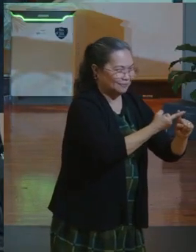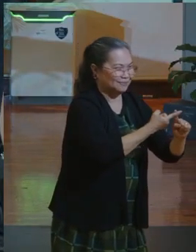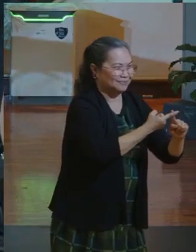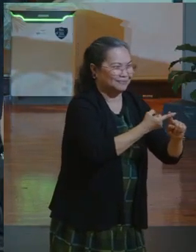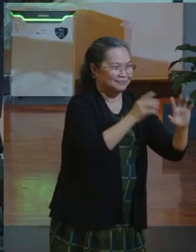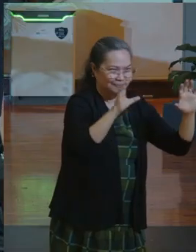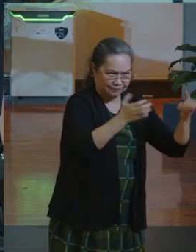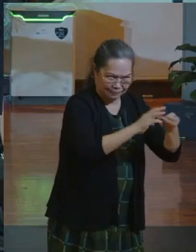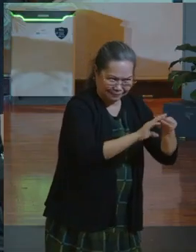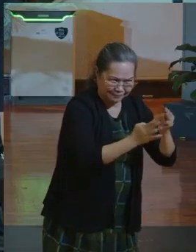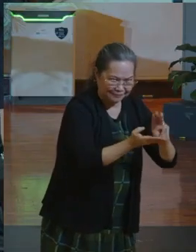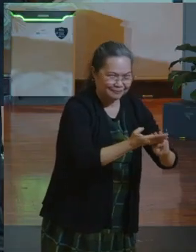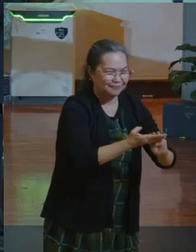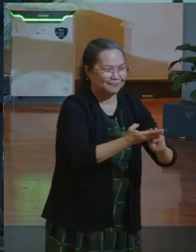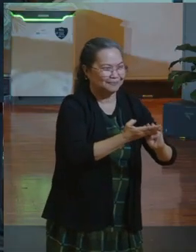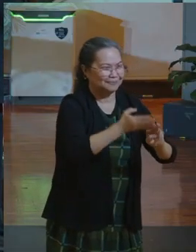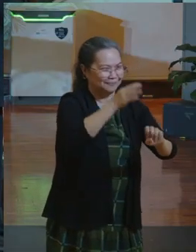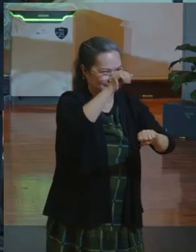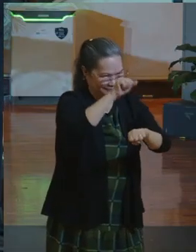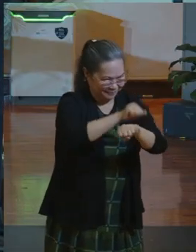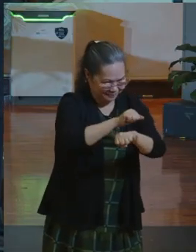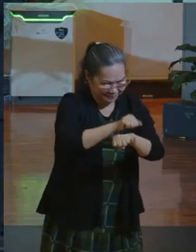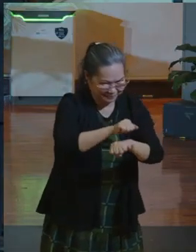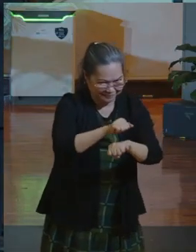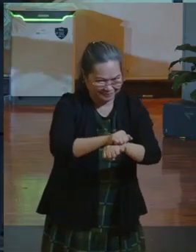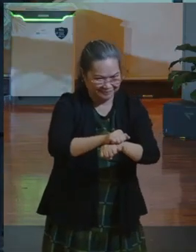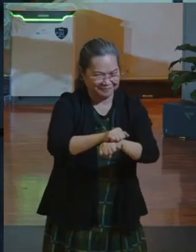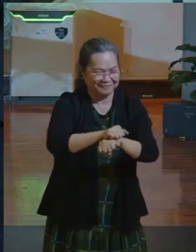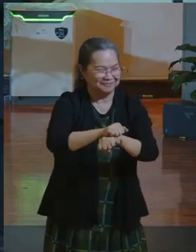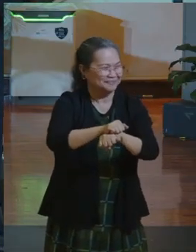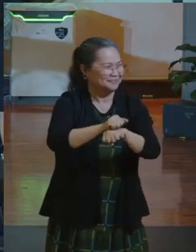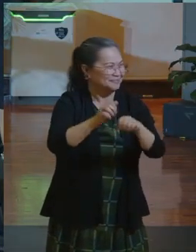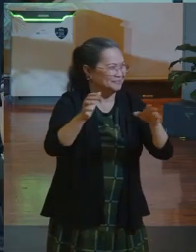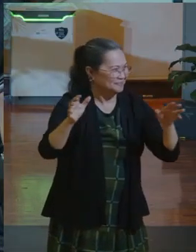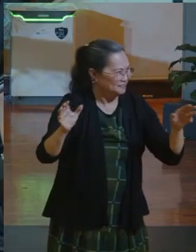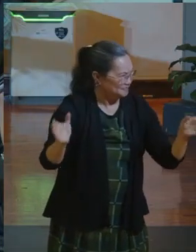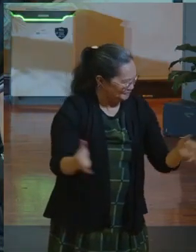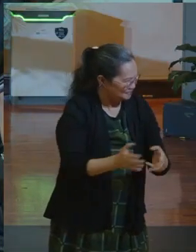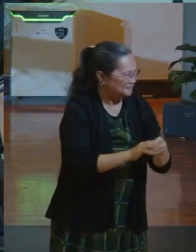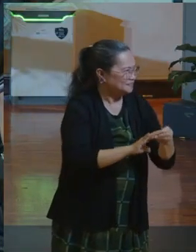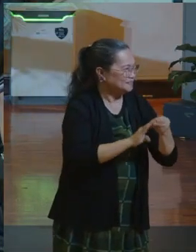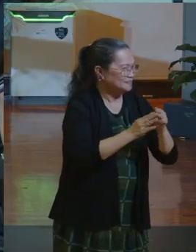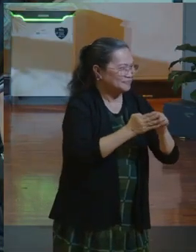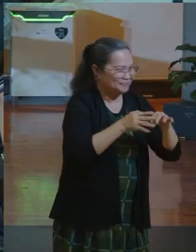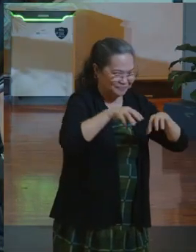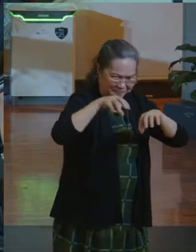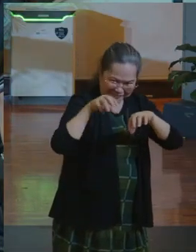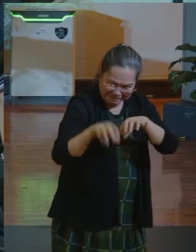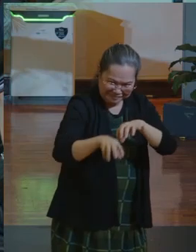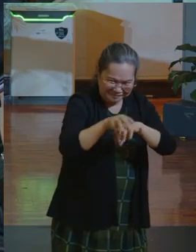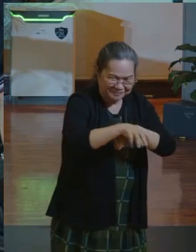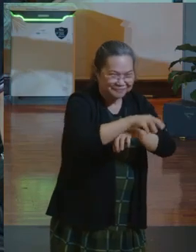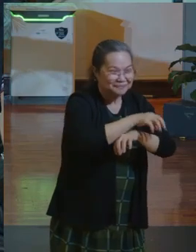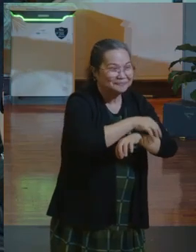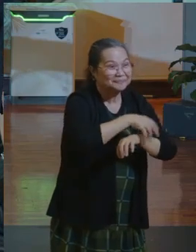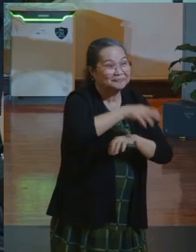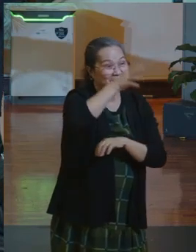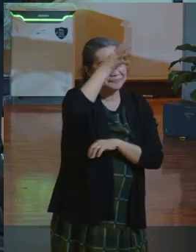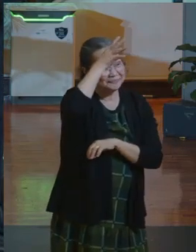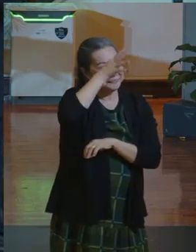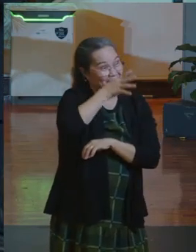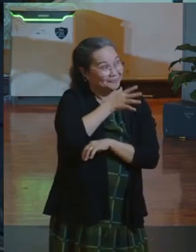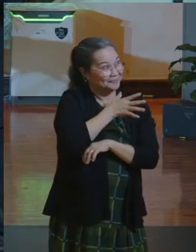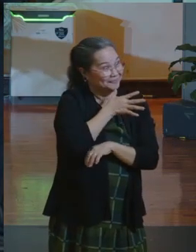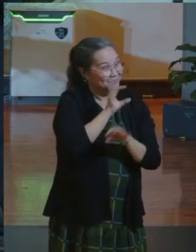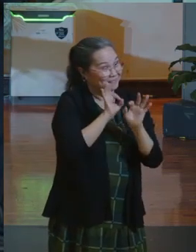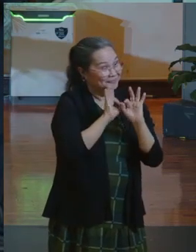kaibigan, mga kapitbahay, mga mahal sa buhay,